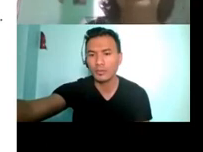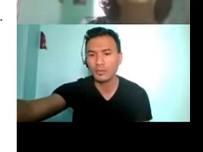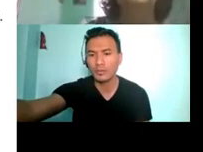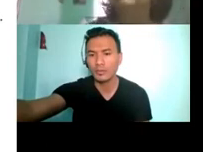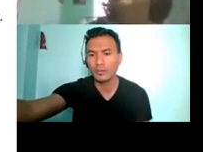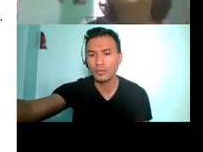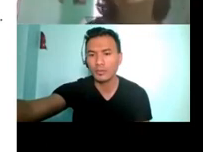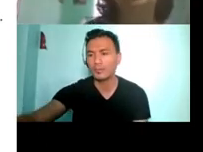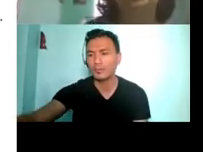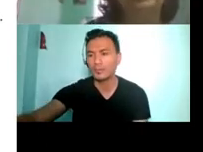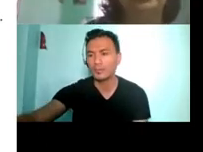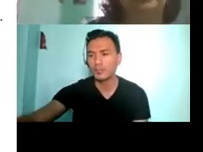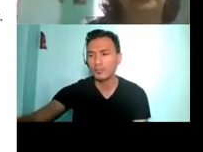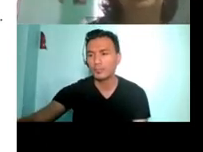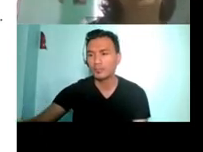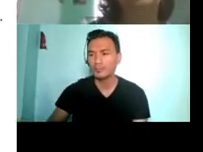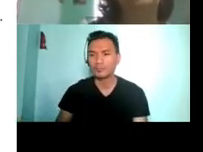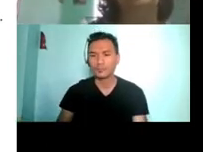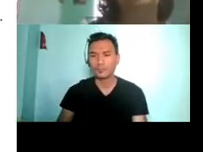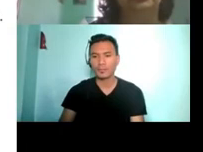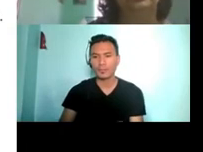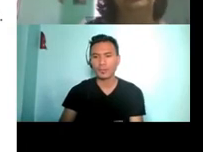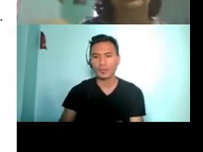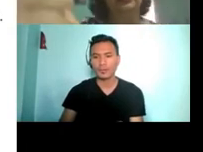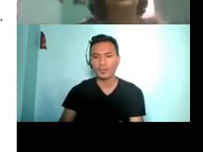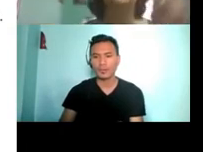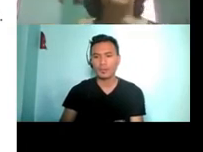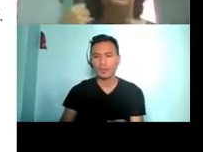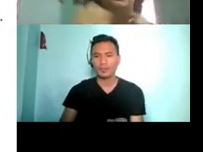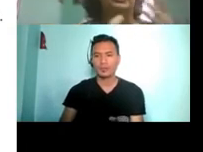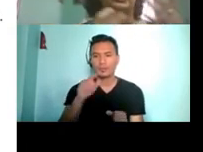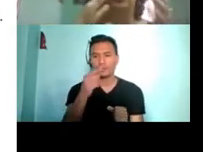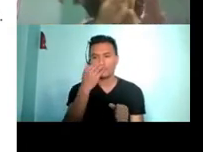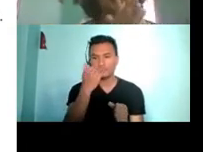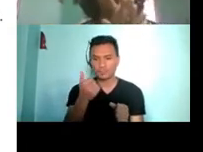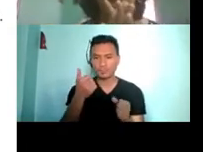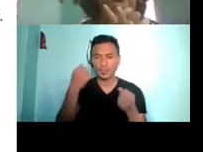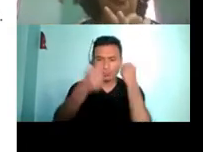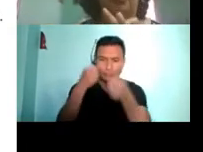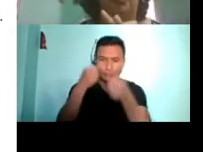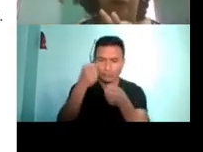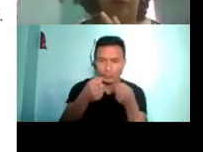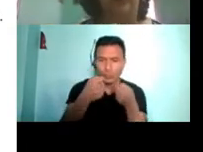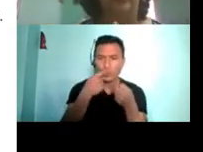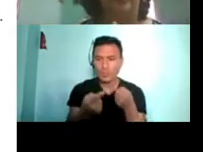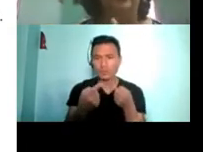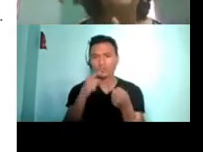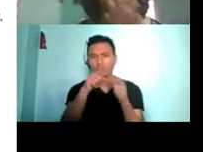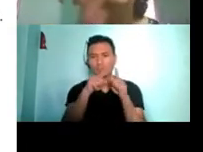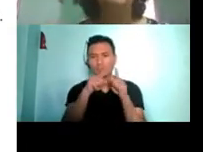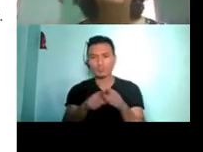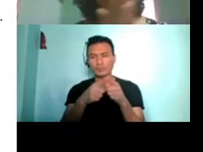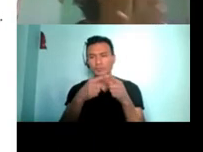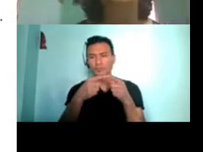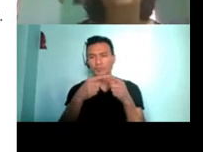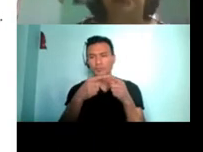होइन, त्यसरी कुट्न पिट्न आउँदाखेरि उसको उसँग लुछाचुडी गर्दाखेरि कोभिड सङ्क्रमण हुने डर भएको भएर त्यति